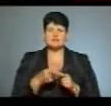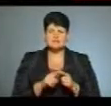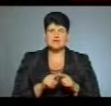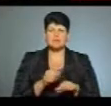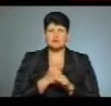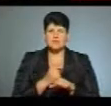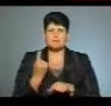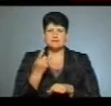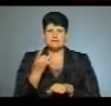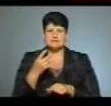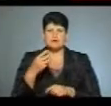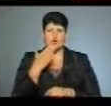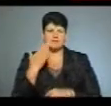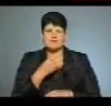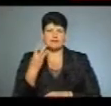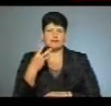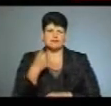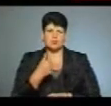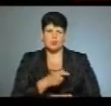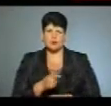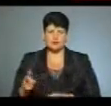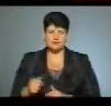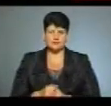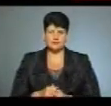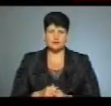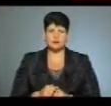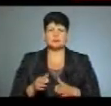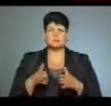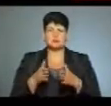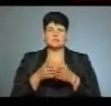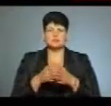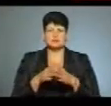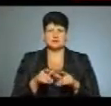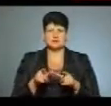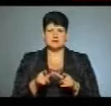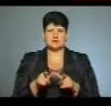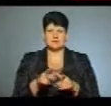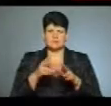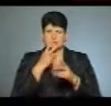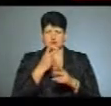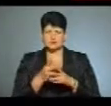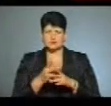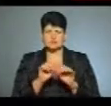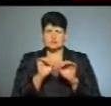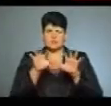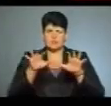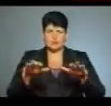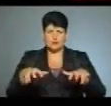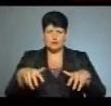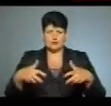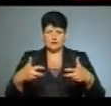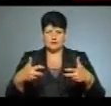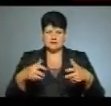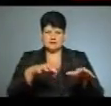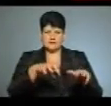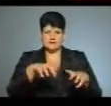років. Беру борону на лодку, плыву на середину, шукаю, де є багато водоростей, закидаю борону. І хлопці